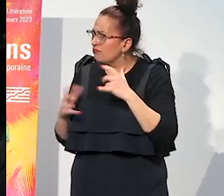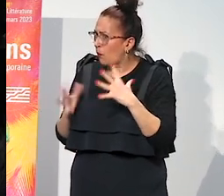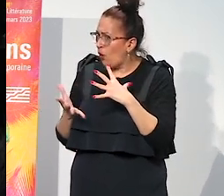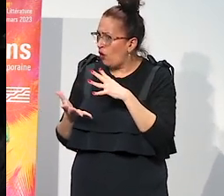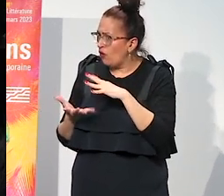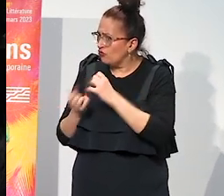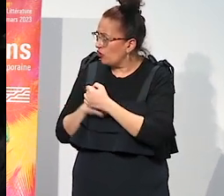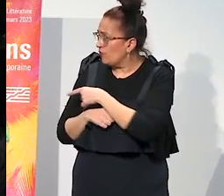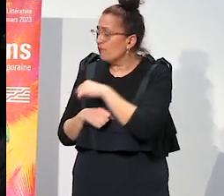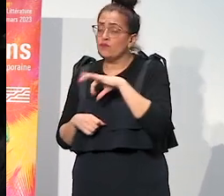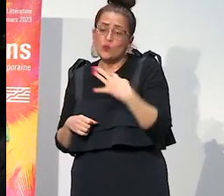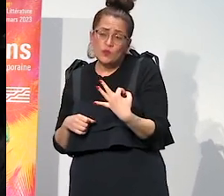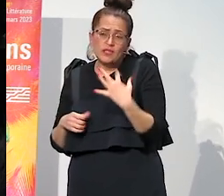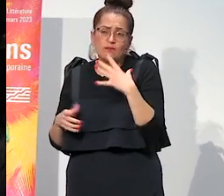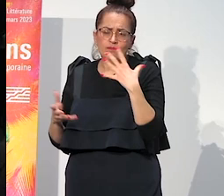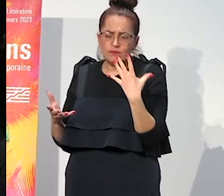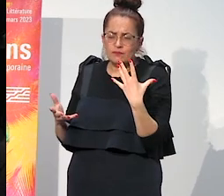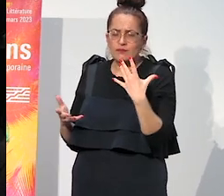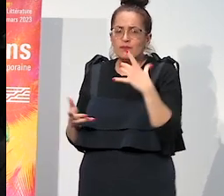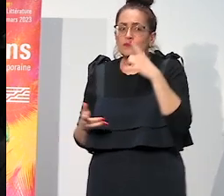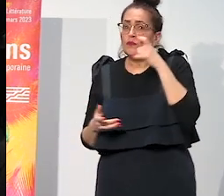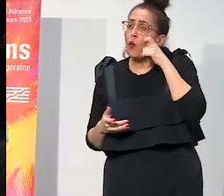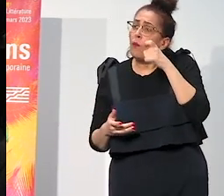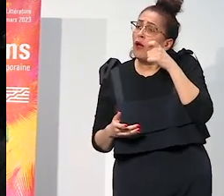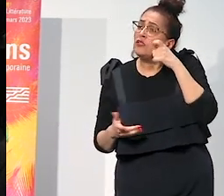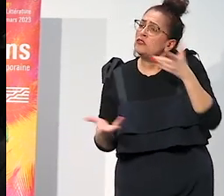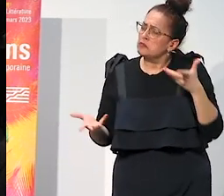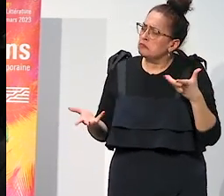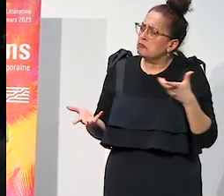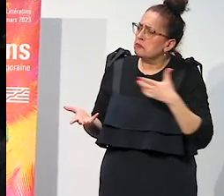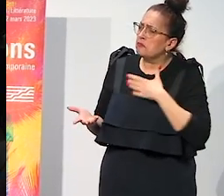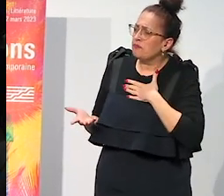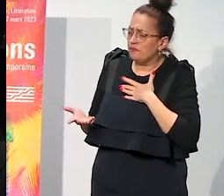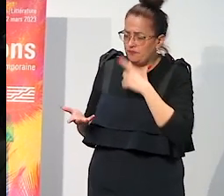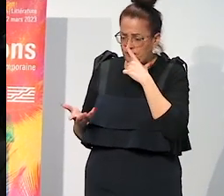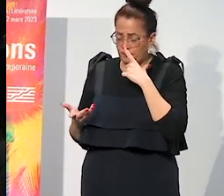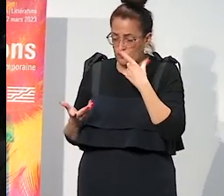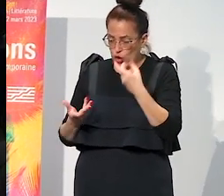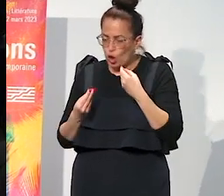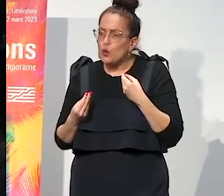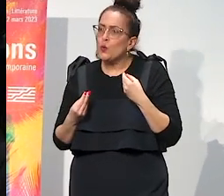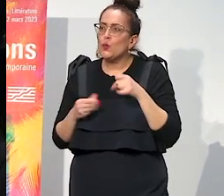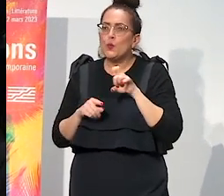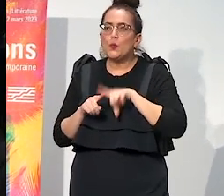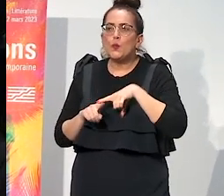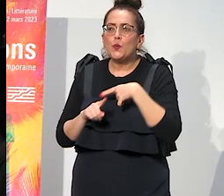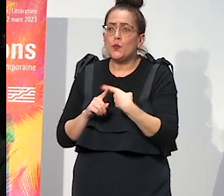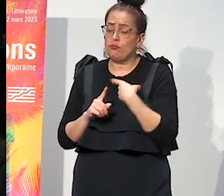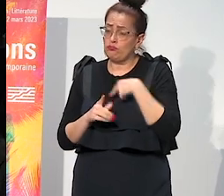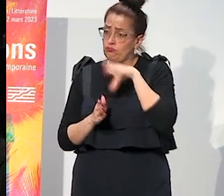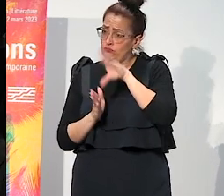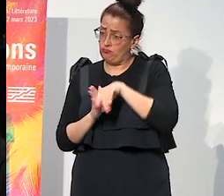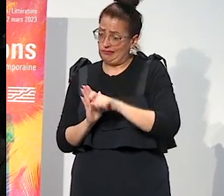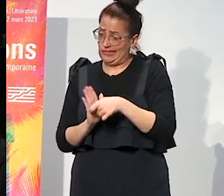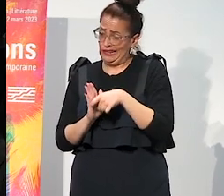Oui, la commémoration, c'est quelque chose, effectivement, vous avez raison, qui est troublant et qui était là pendant l'écriture, parce que ce qui est